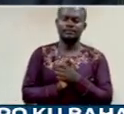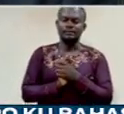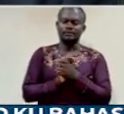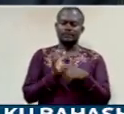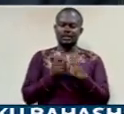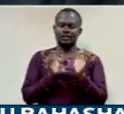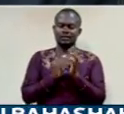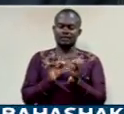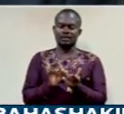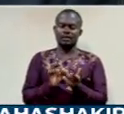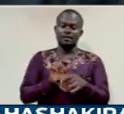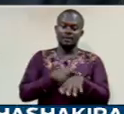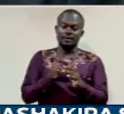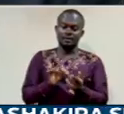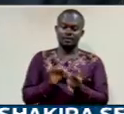kandi ibihe bidasanzwe bibaho